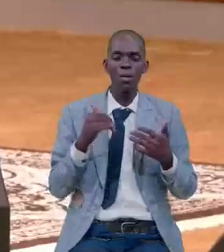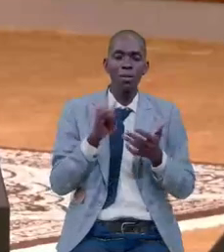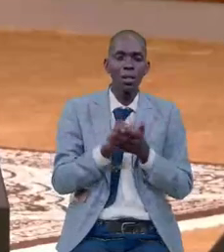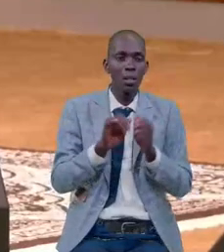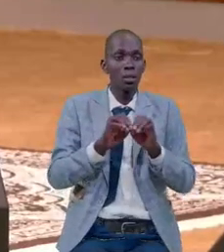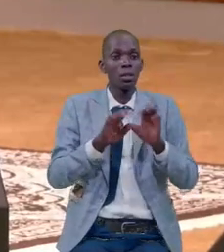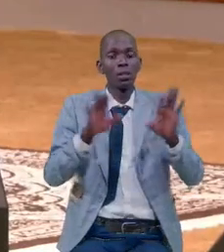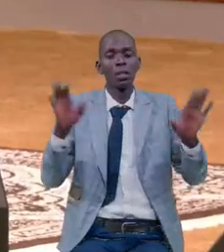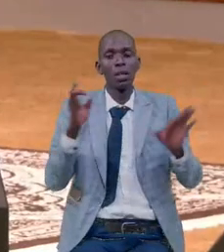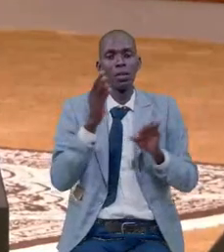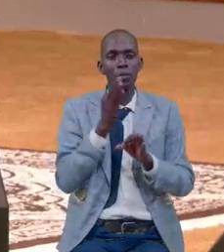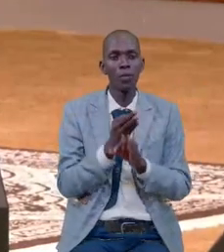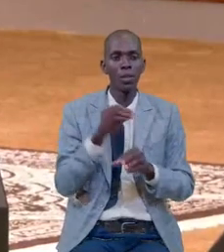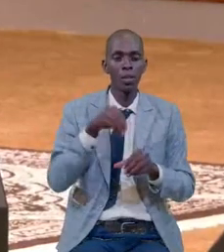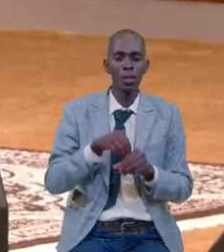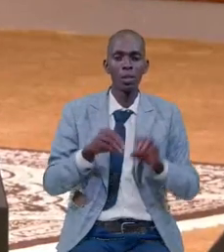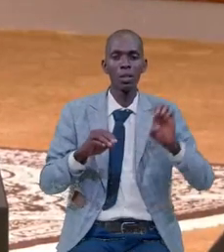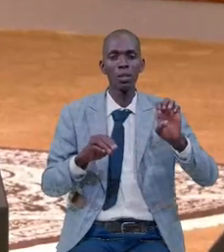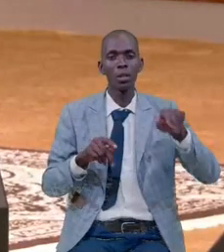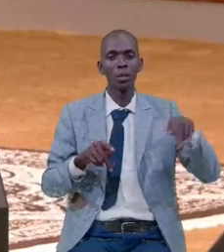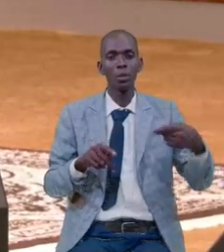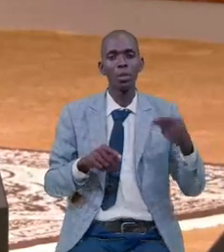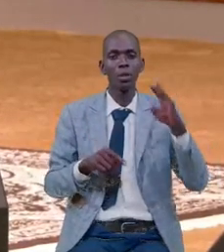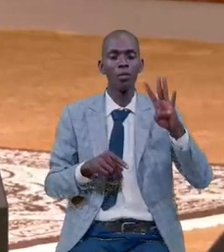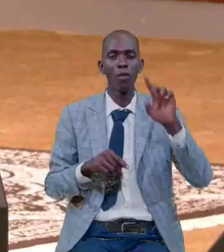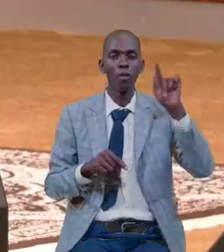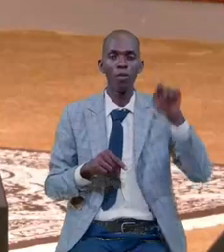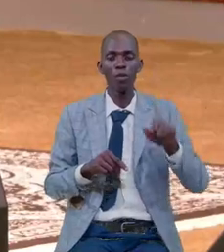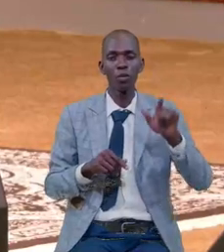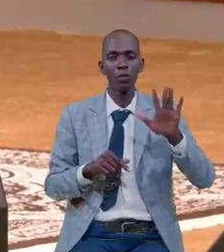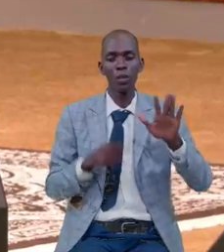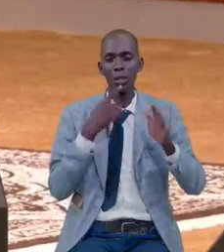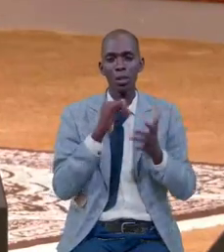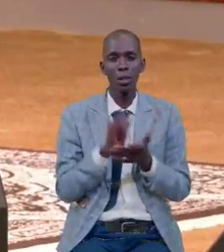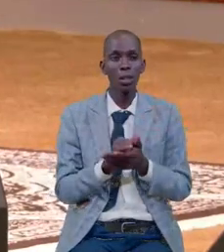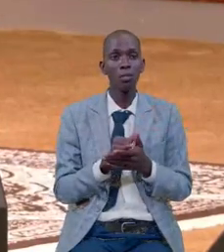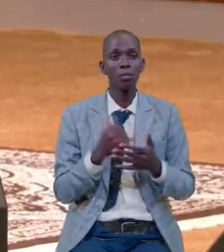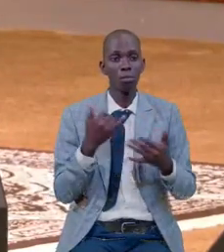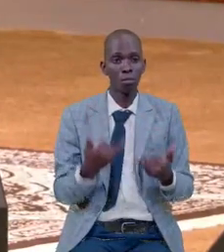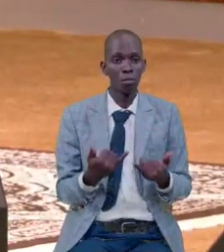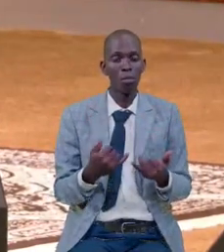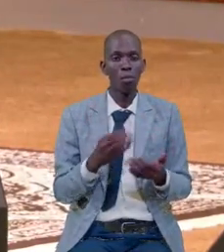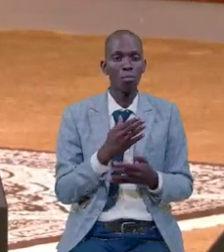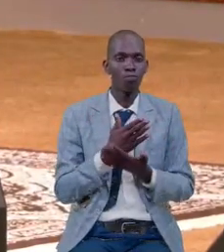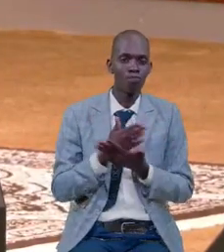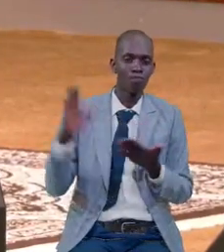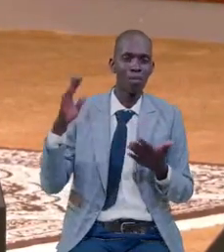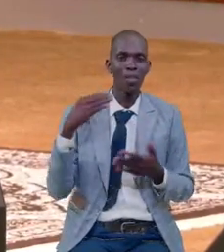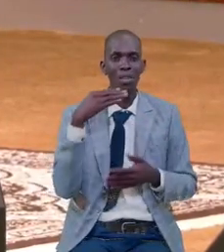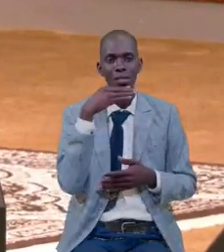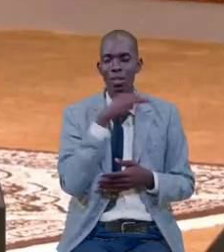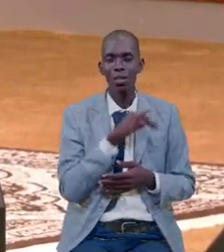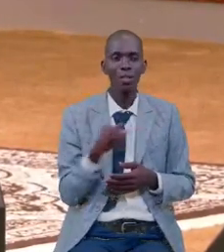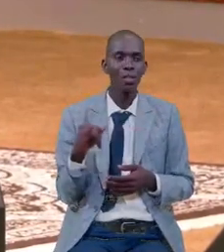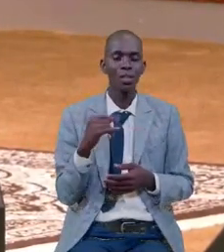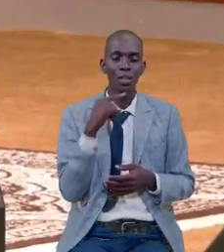qui s'exprime bien. Éphésiens 4, 25. C'est pourquoi renoncez